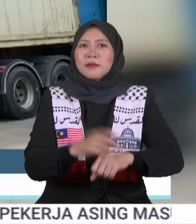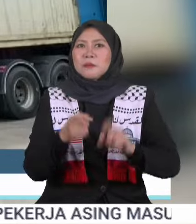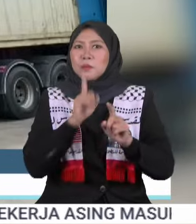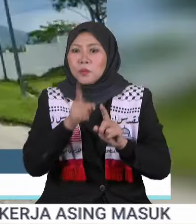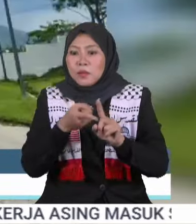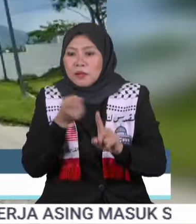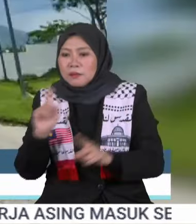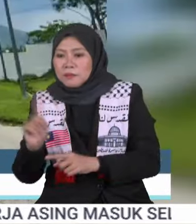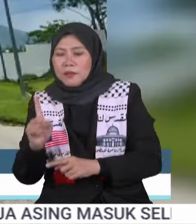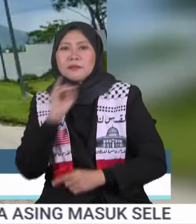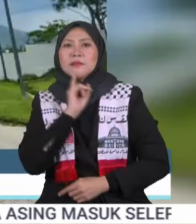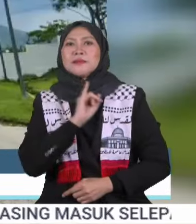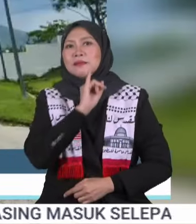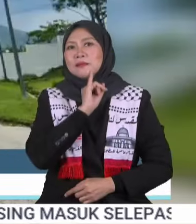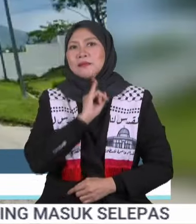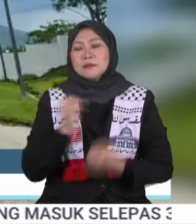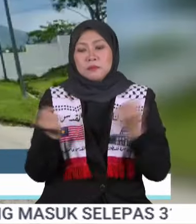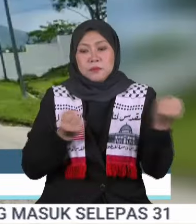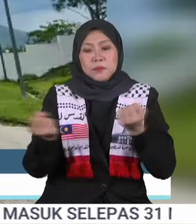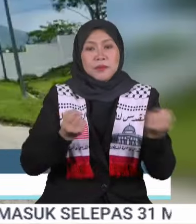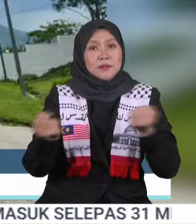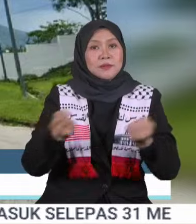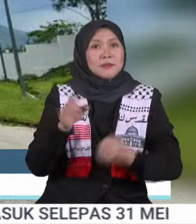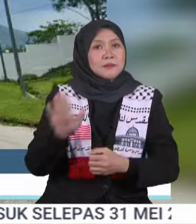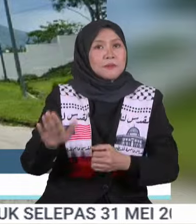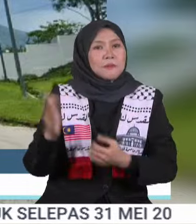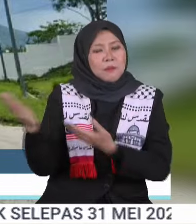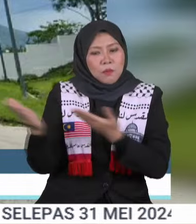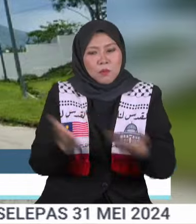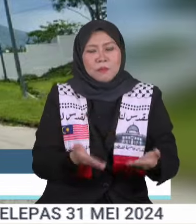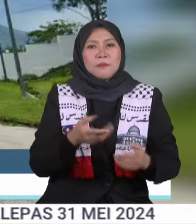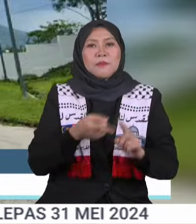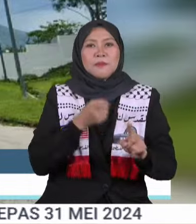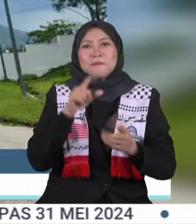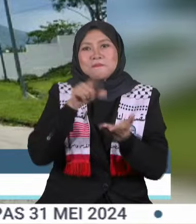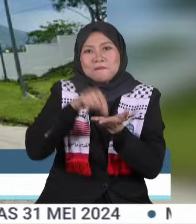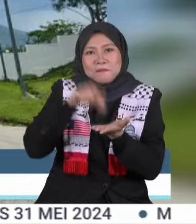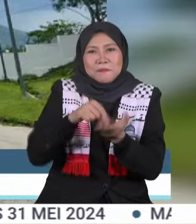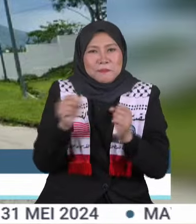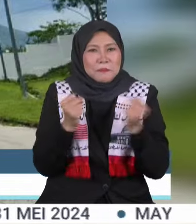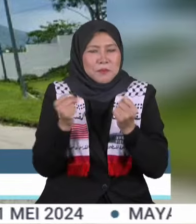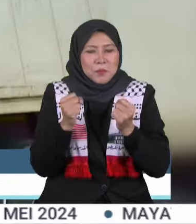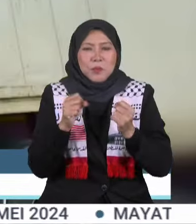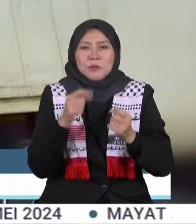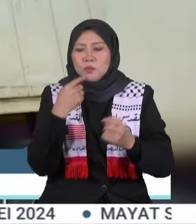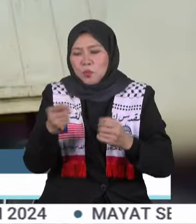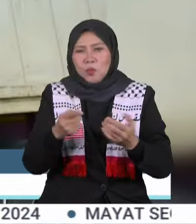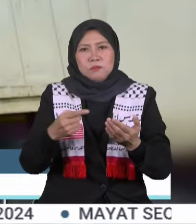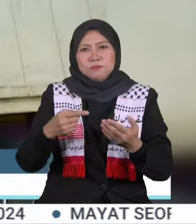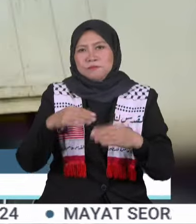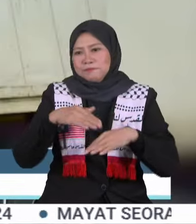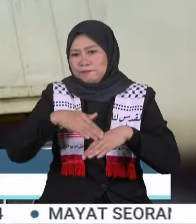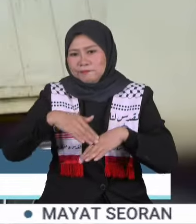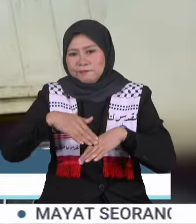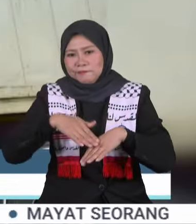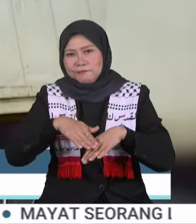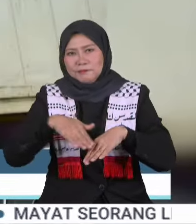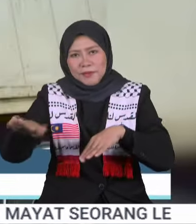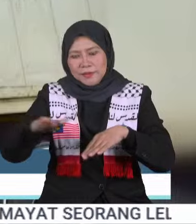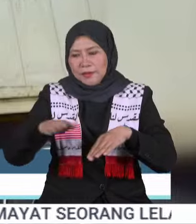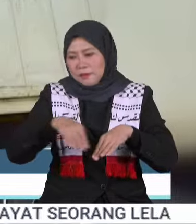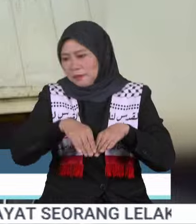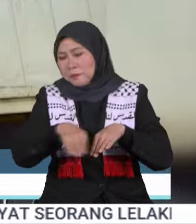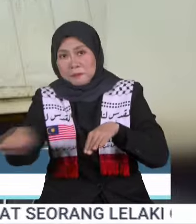berasal dari Israel. Kenderaan membawa muatan dagangan ayam sejuk beku itu kemudian diarah berpatah balik. Pengarah Kastam Negeri